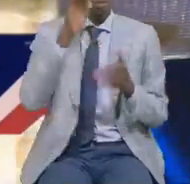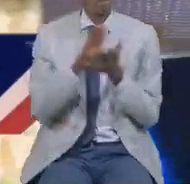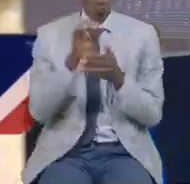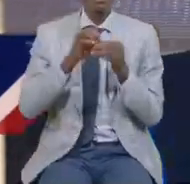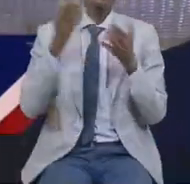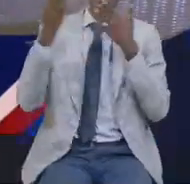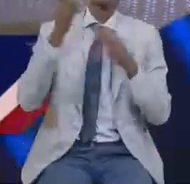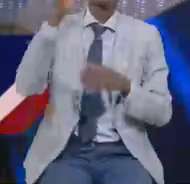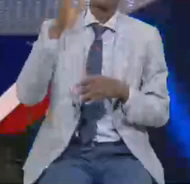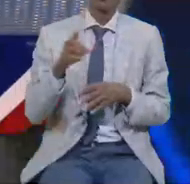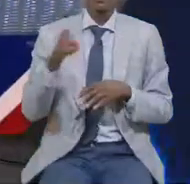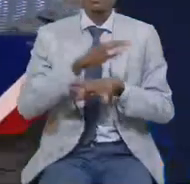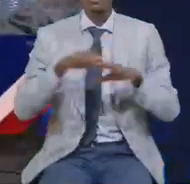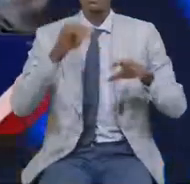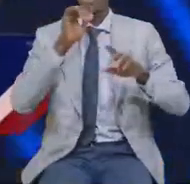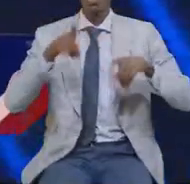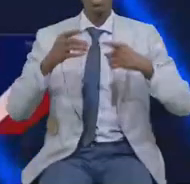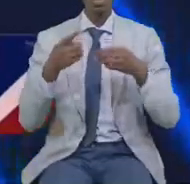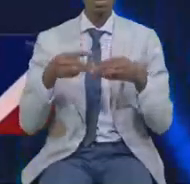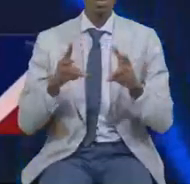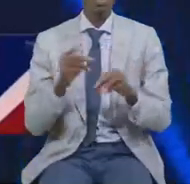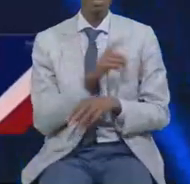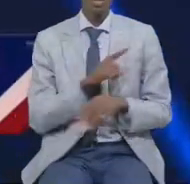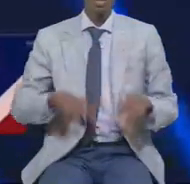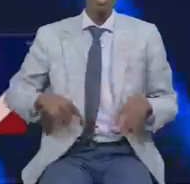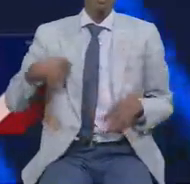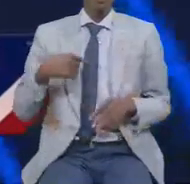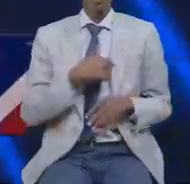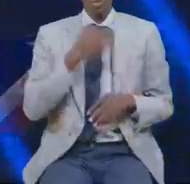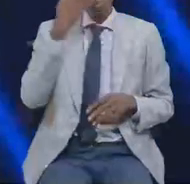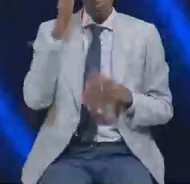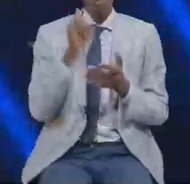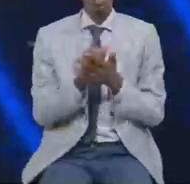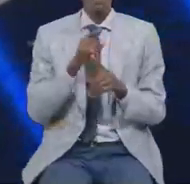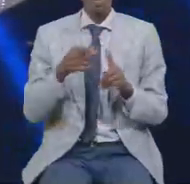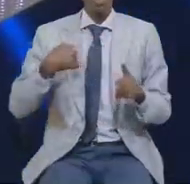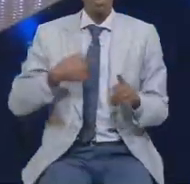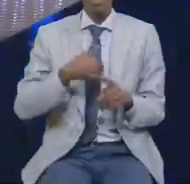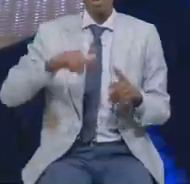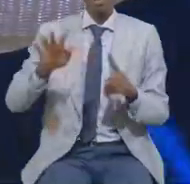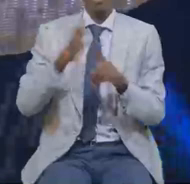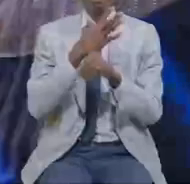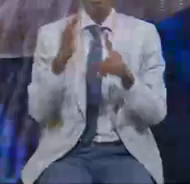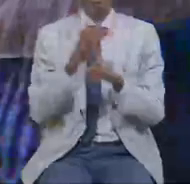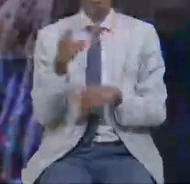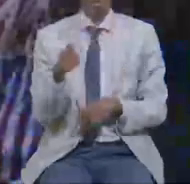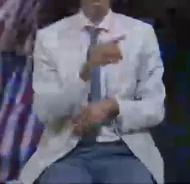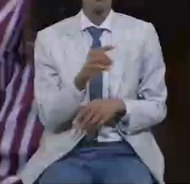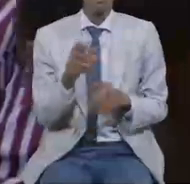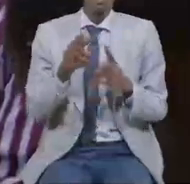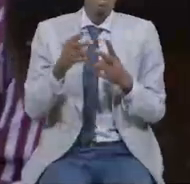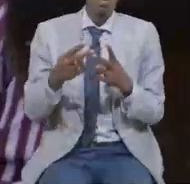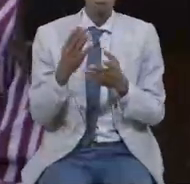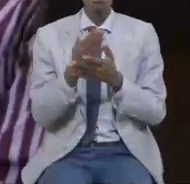Et il n'embrasse pas la voix de Dieu. On le sait. Mais pourquoi le flatter? Quelqu'un a atteint